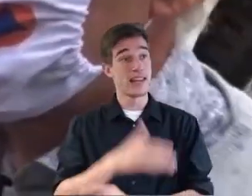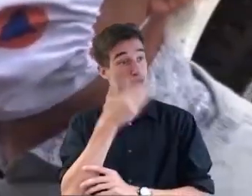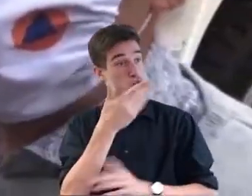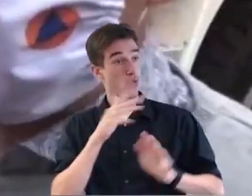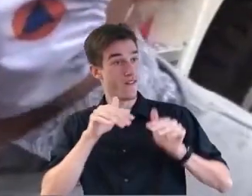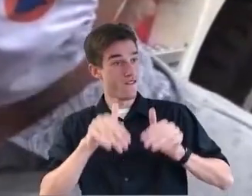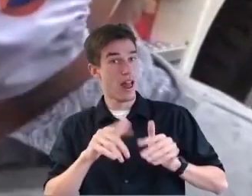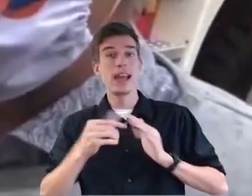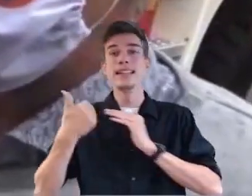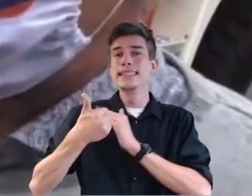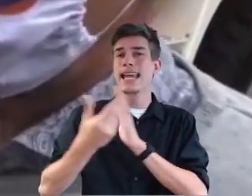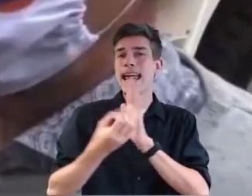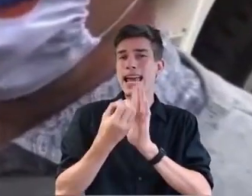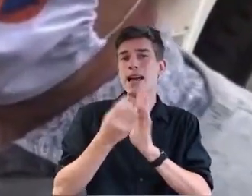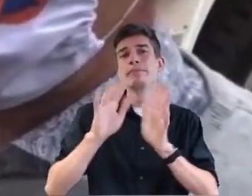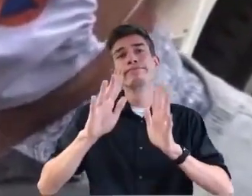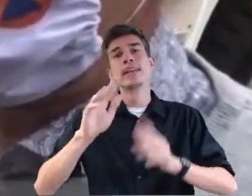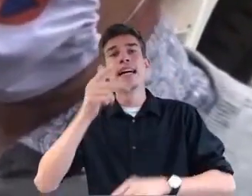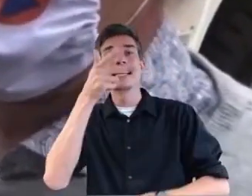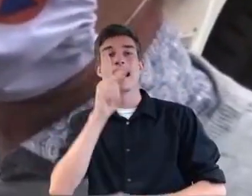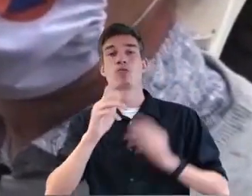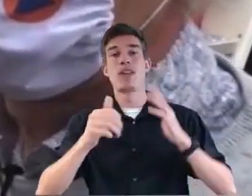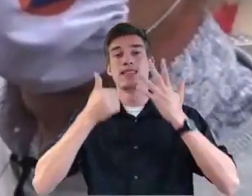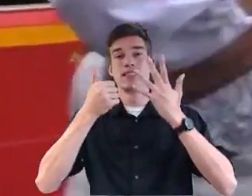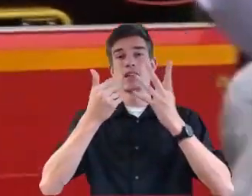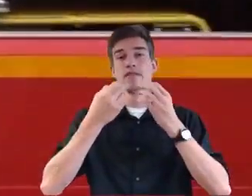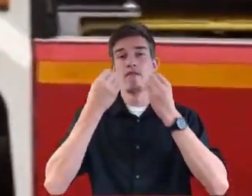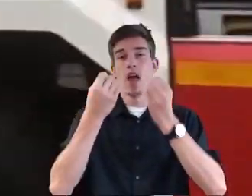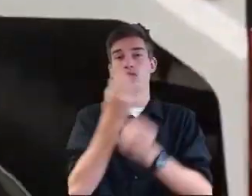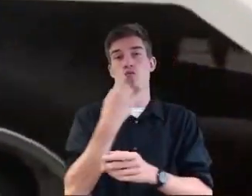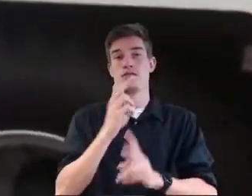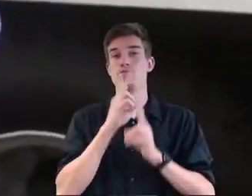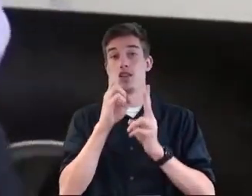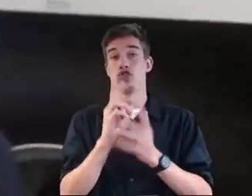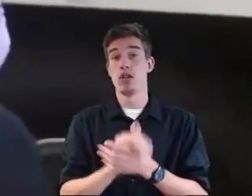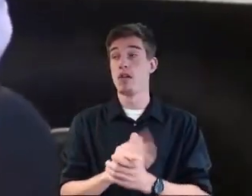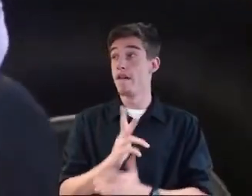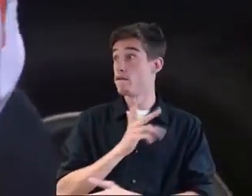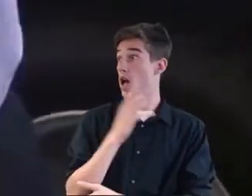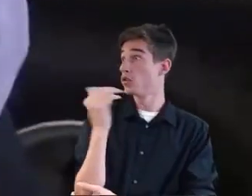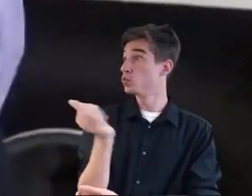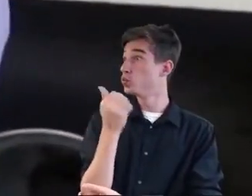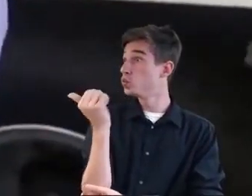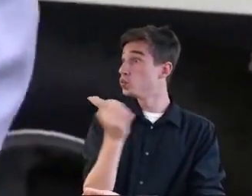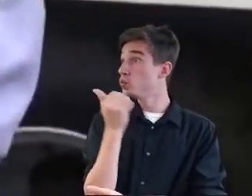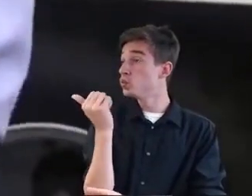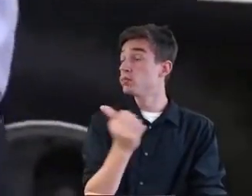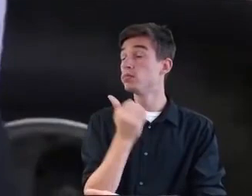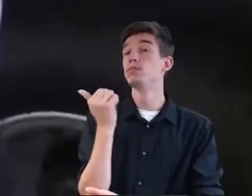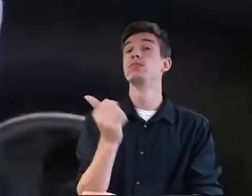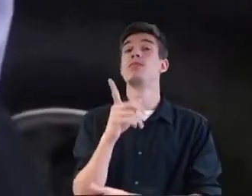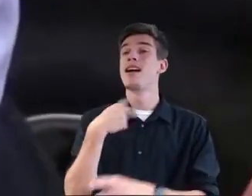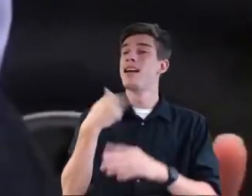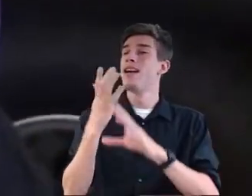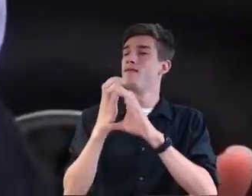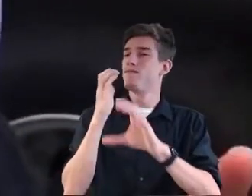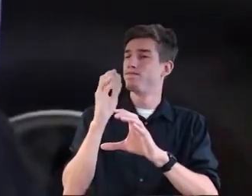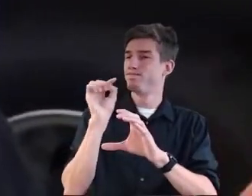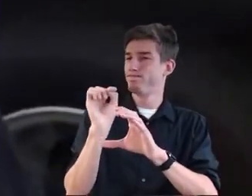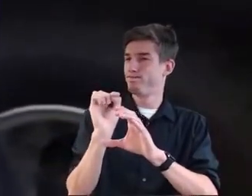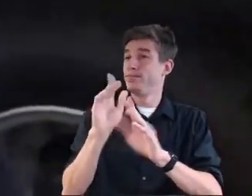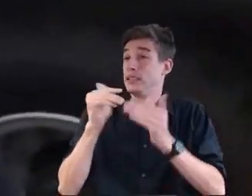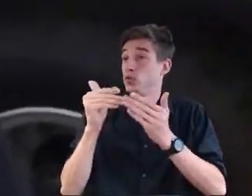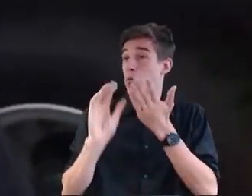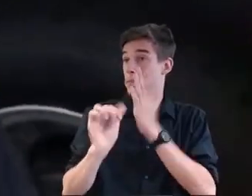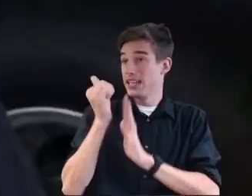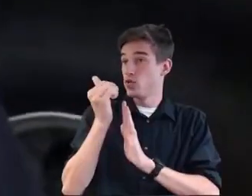bedeutet Serienfertigung, dass wir 306 Fahrzeuge davon bestellen. Das ist wunderbar. Und über das Besondere von dem Fahrzeug würde ich behaupten, sprechen